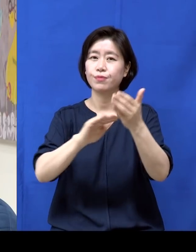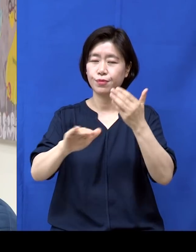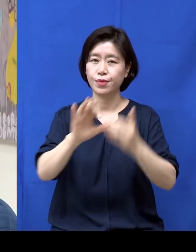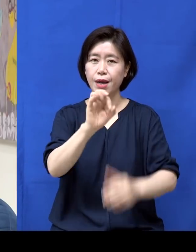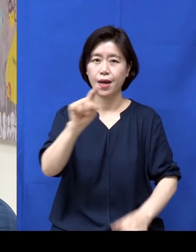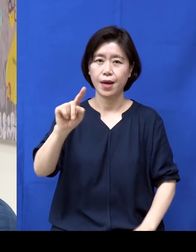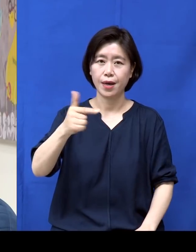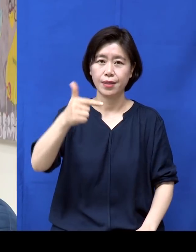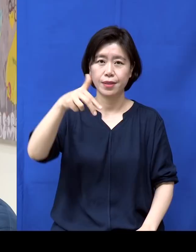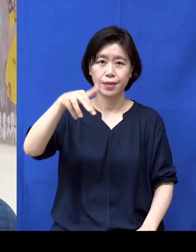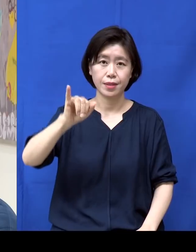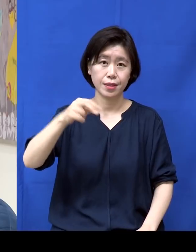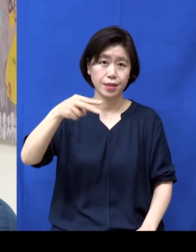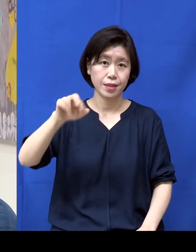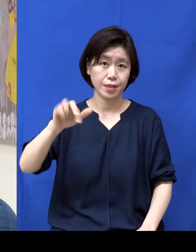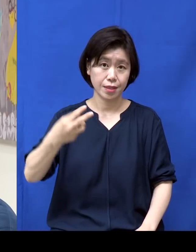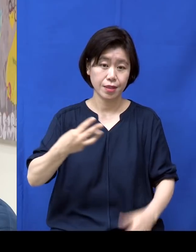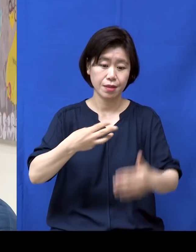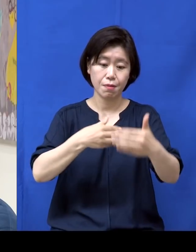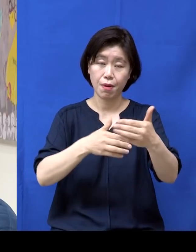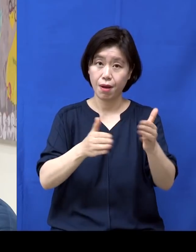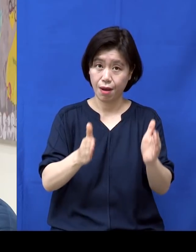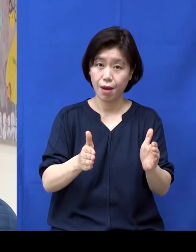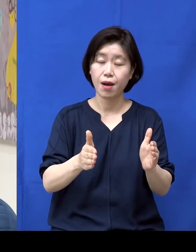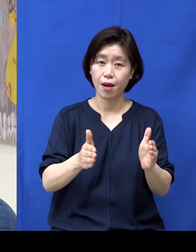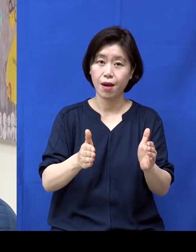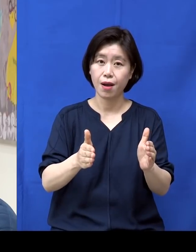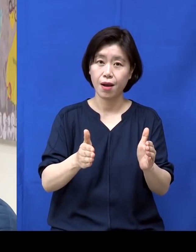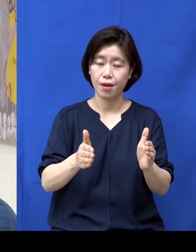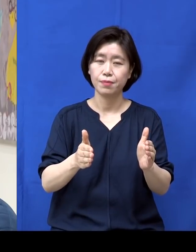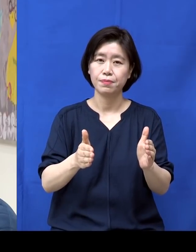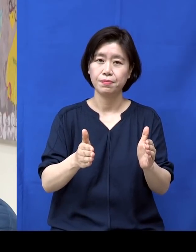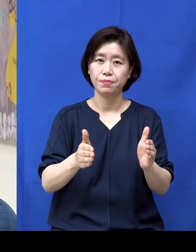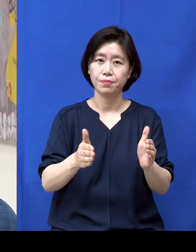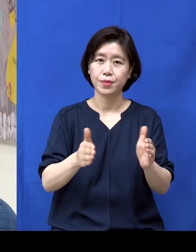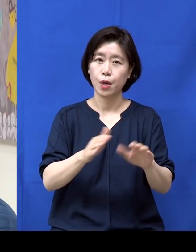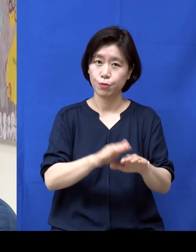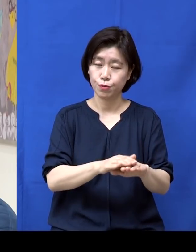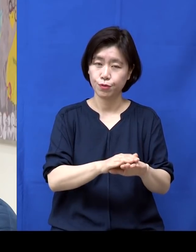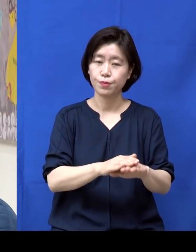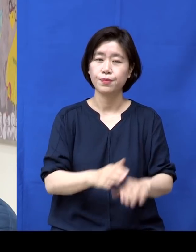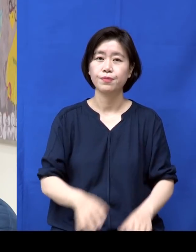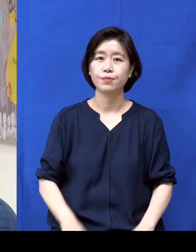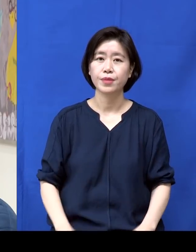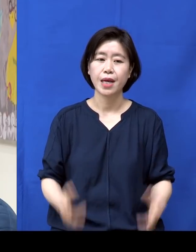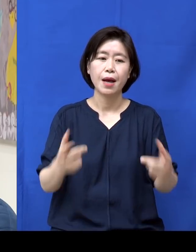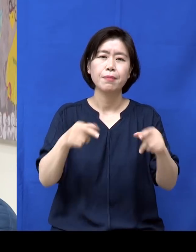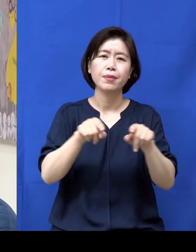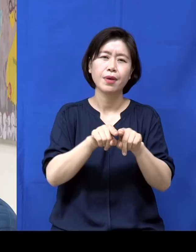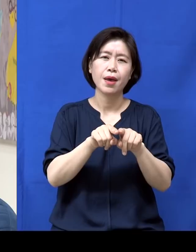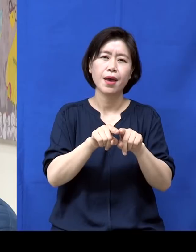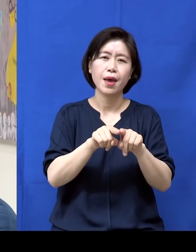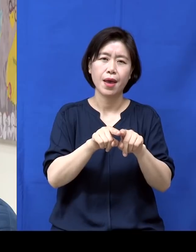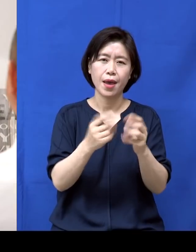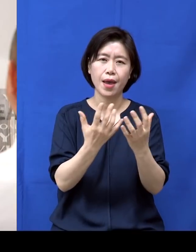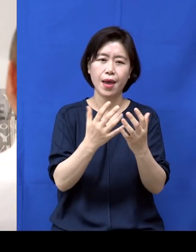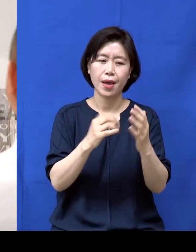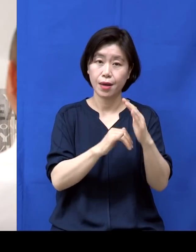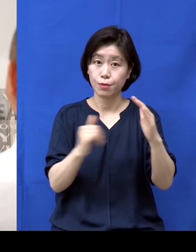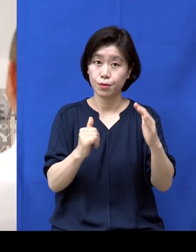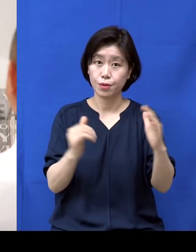안치실에 모시고 제가 아까 말씀드린 대로 이제 가족 사진을 찍어드렸는데 그때 무슨 경험을 하게